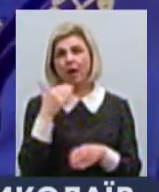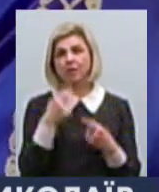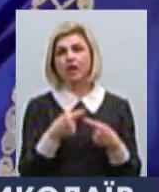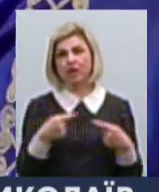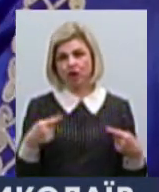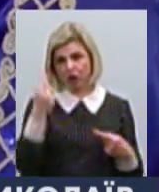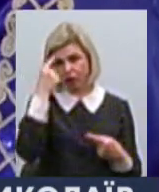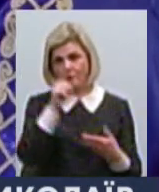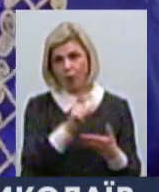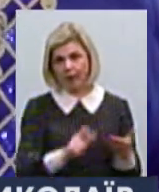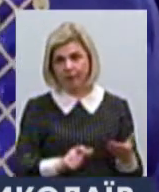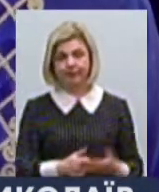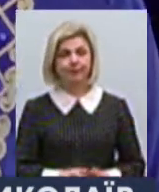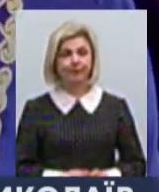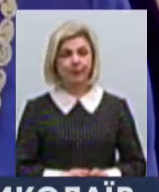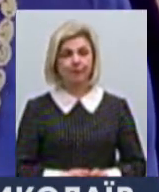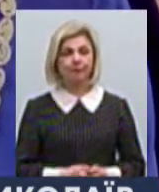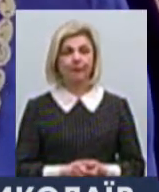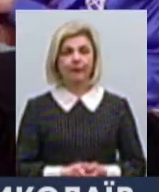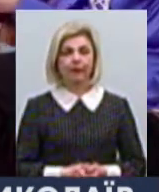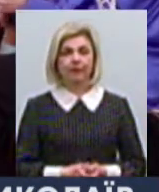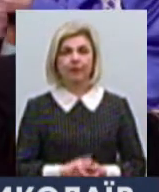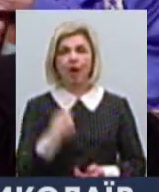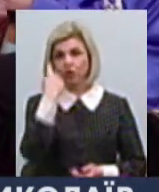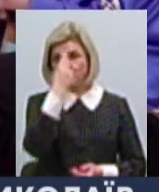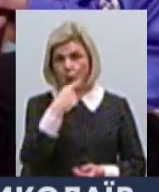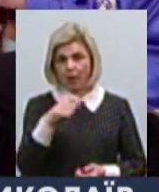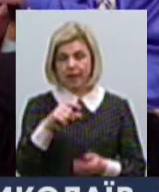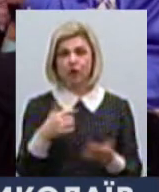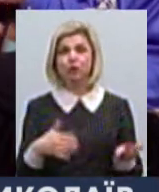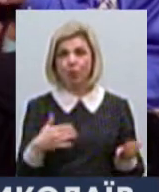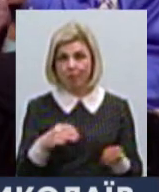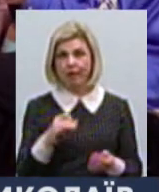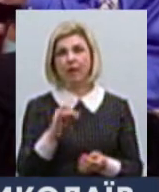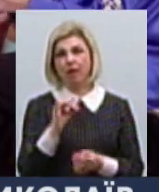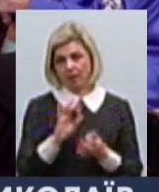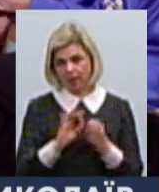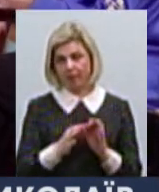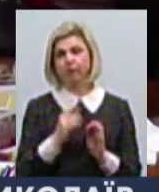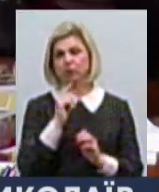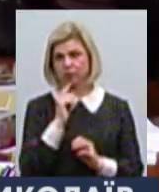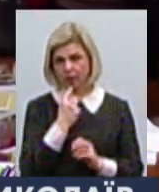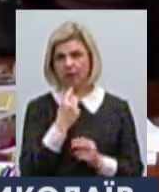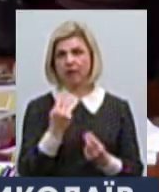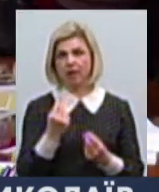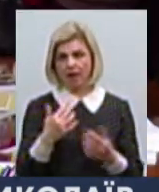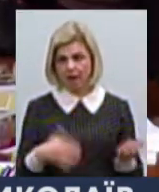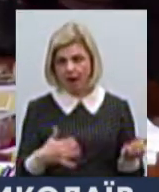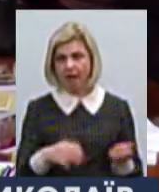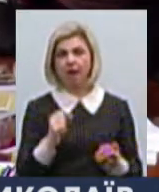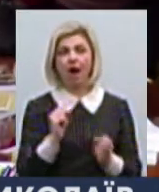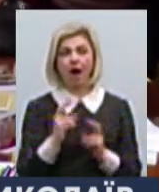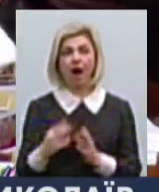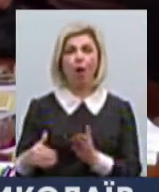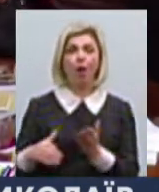творів. Як сольний інструмент, то на ньому, певно, складно дуже грати. Проте, як